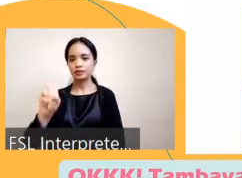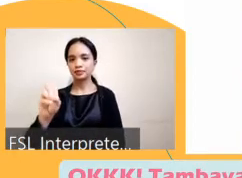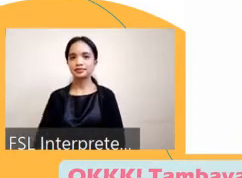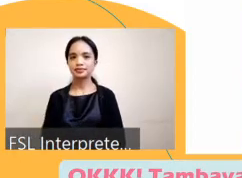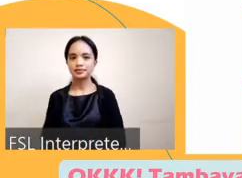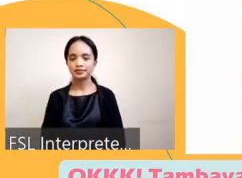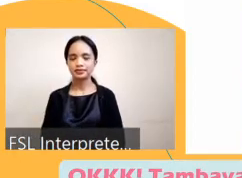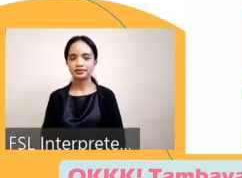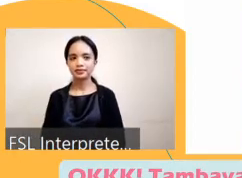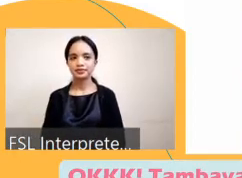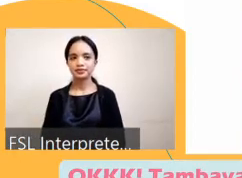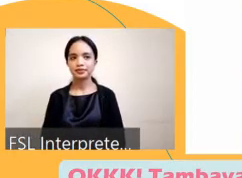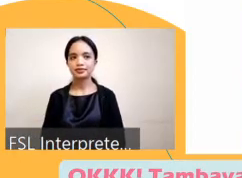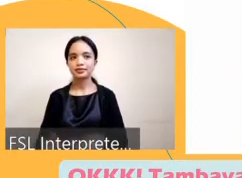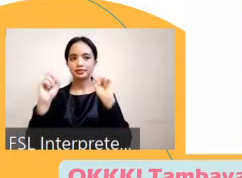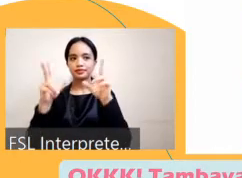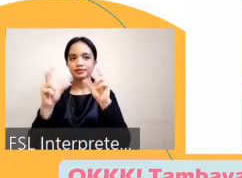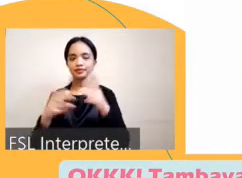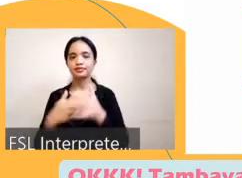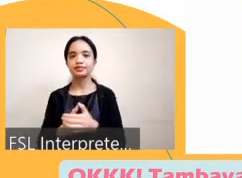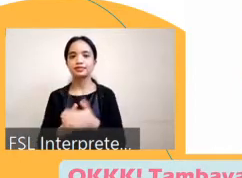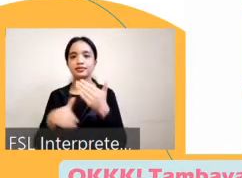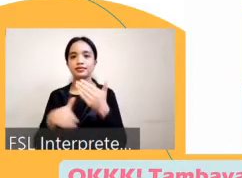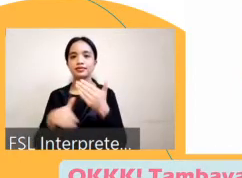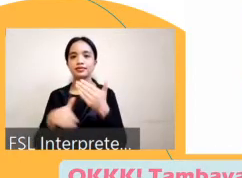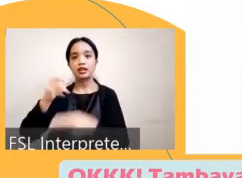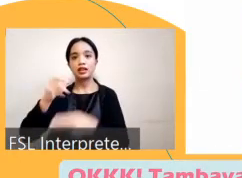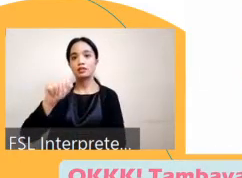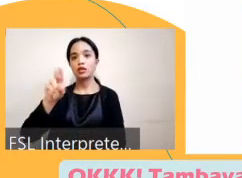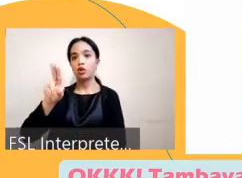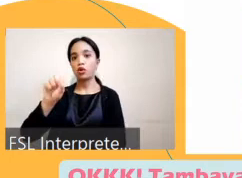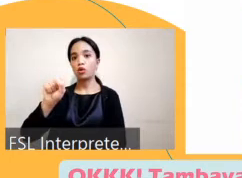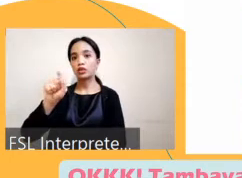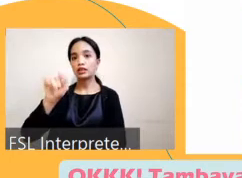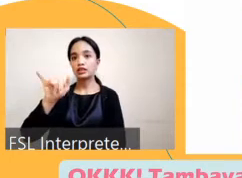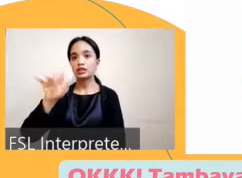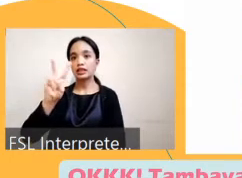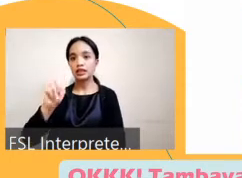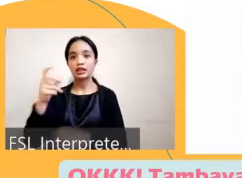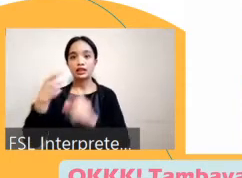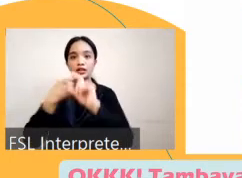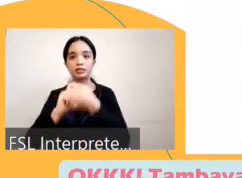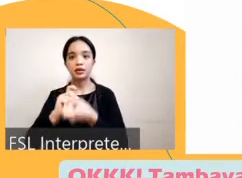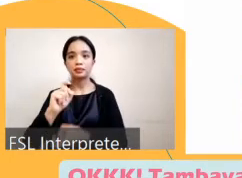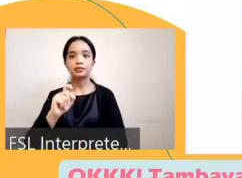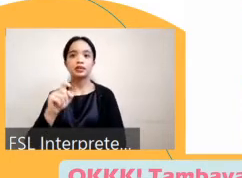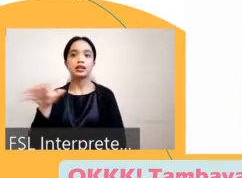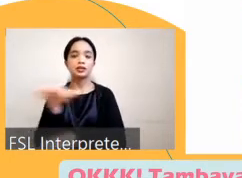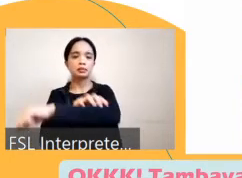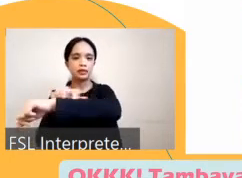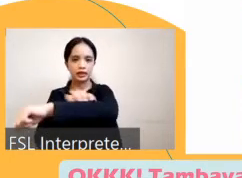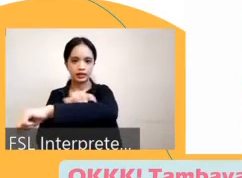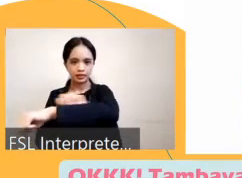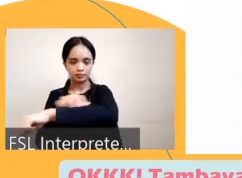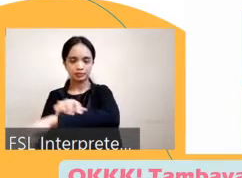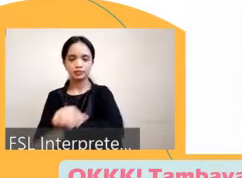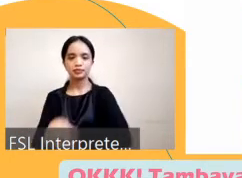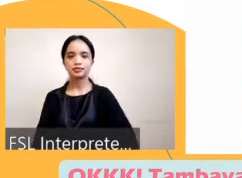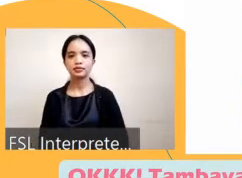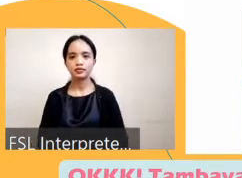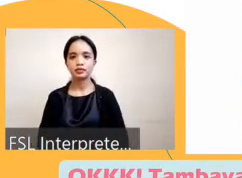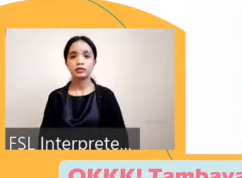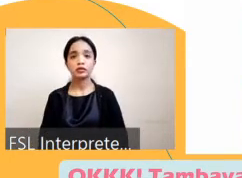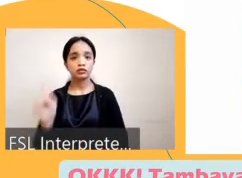2020. Yan. Kay Austin Castillo Isidro, from Isidro National High School, SDO, Makati. Isa ring